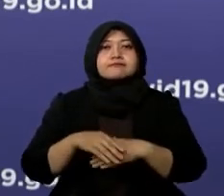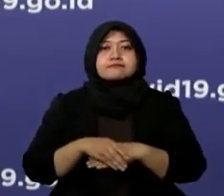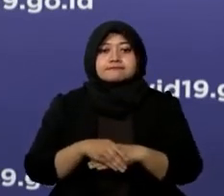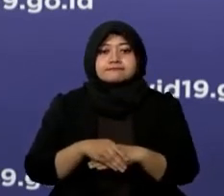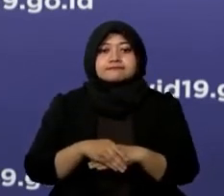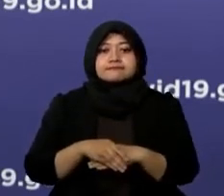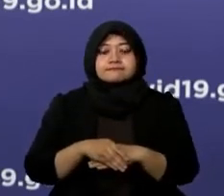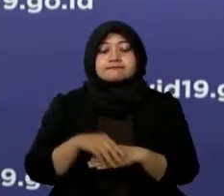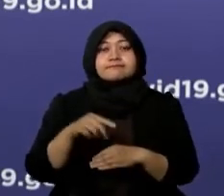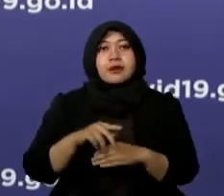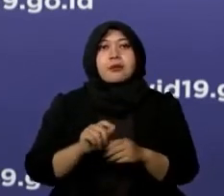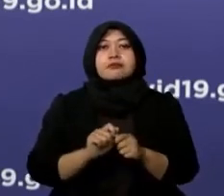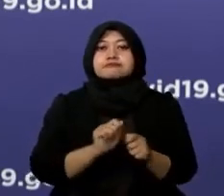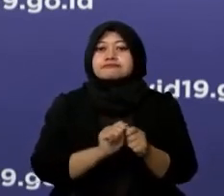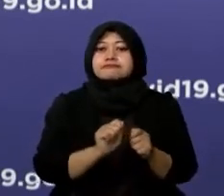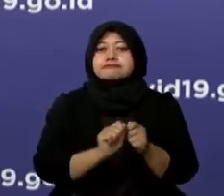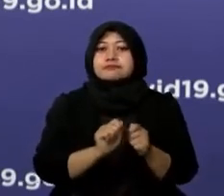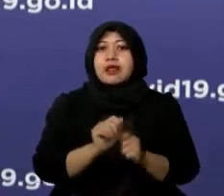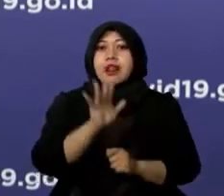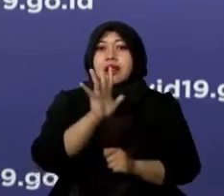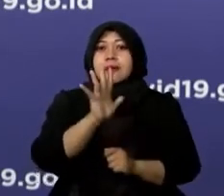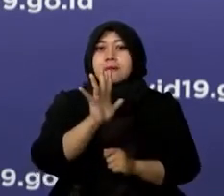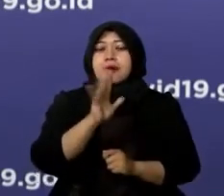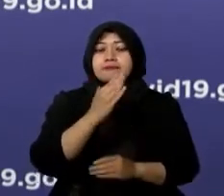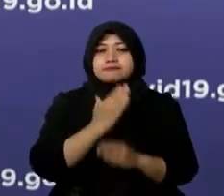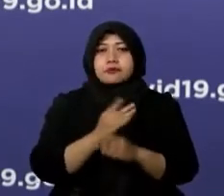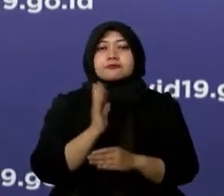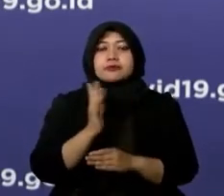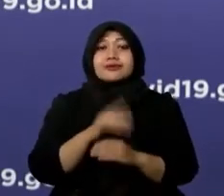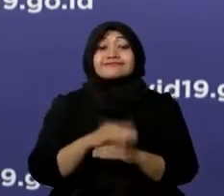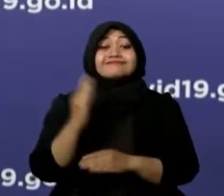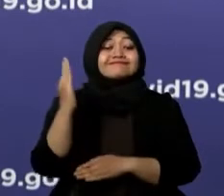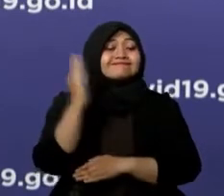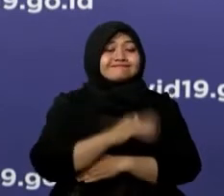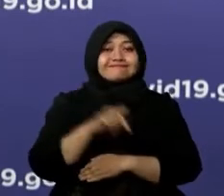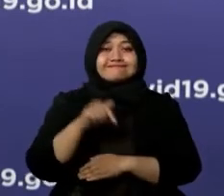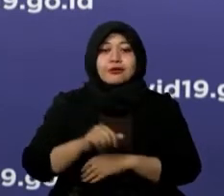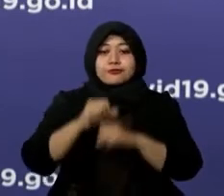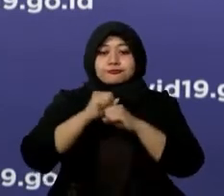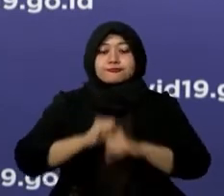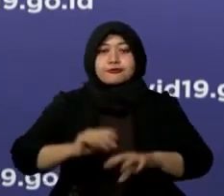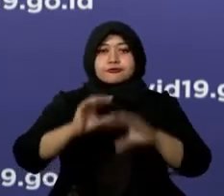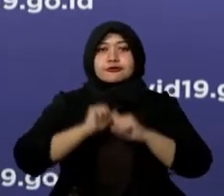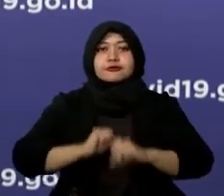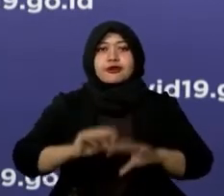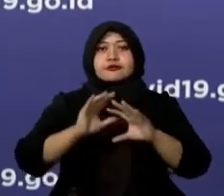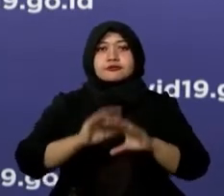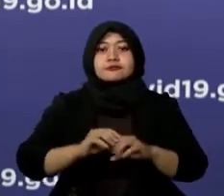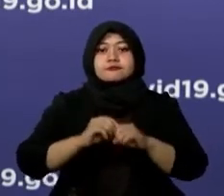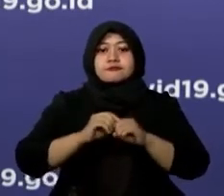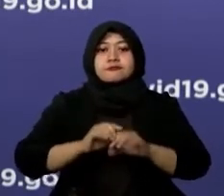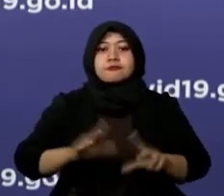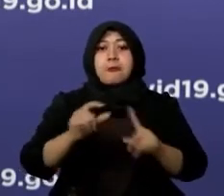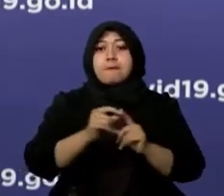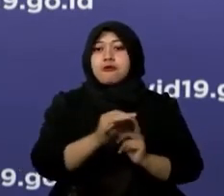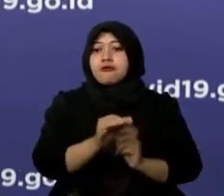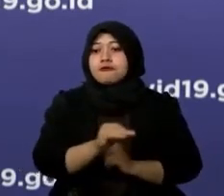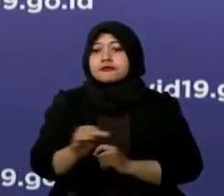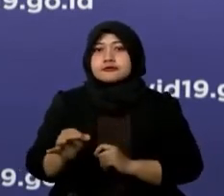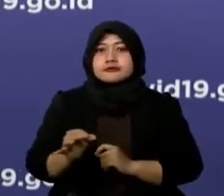sudah masuk pada revisi kelima. Dan sejak hari ini kita melakukan sosialisasi ke seluruh